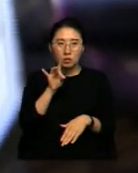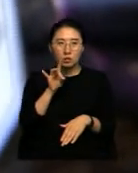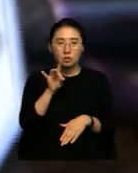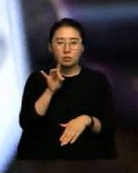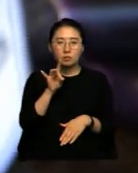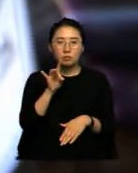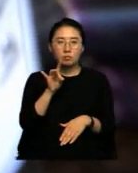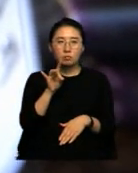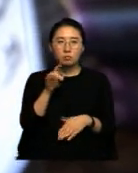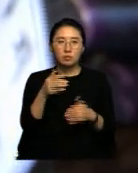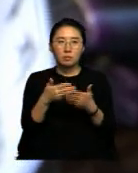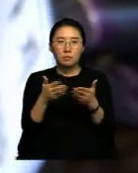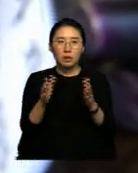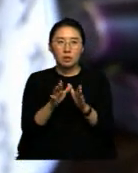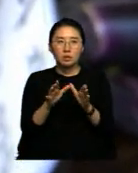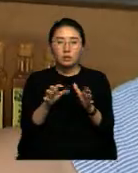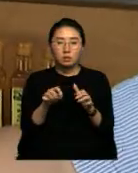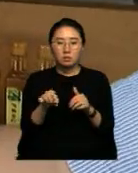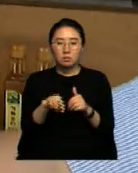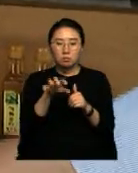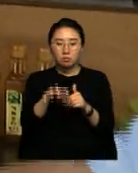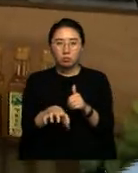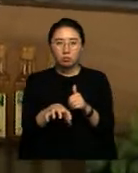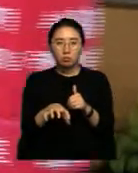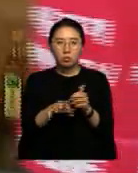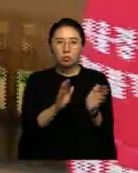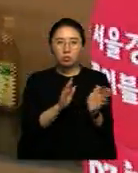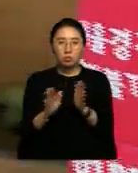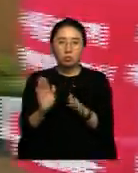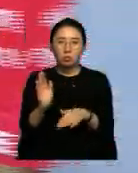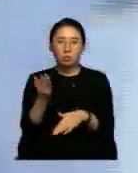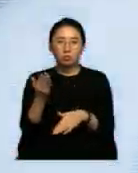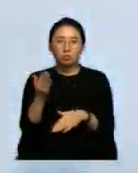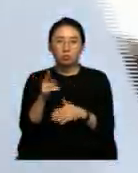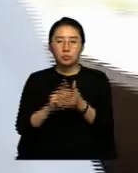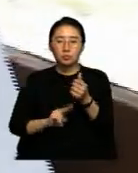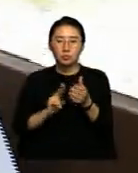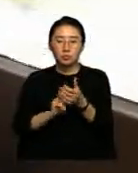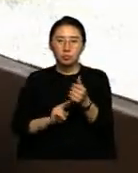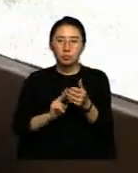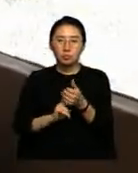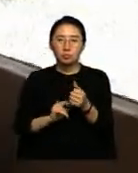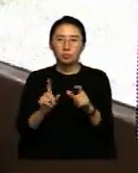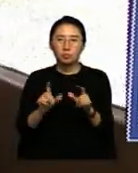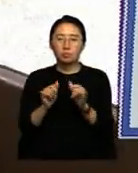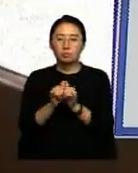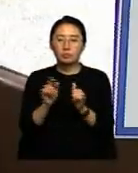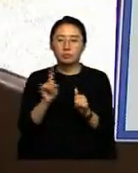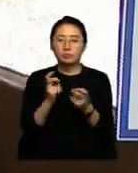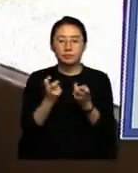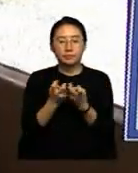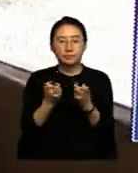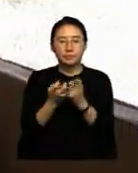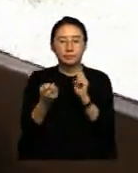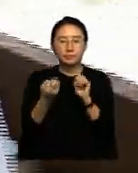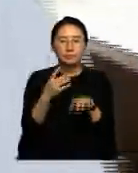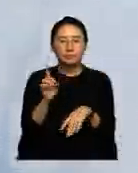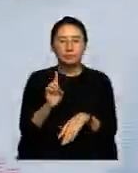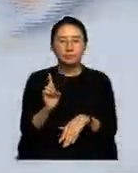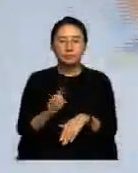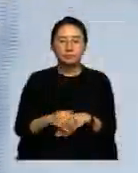이 저희 마을 입구에 마련하게 됐습니다. 아, 그렇군요. 자, 그 판매를 하시다 보니까 주민들 어떻게 반응을